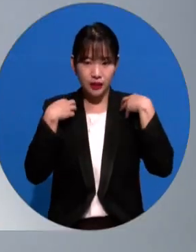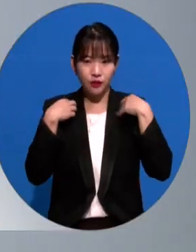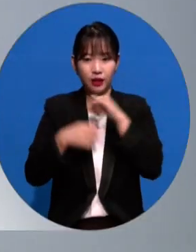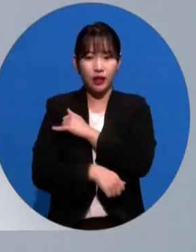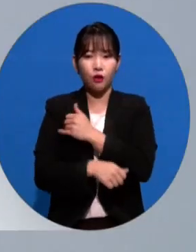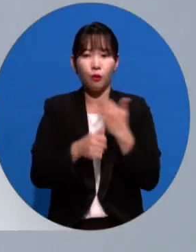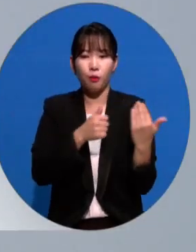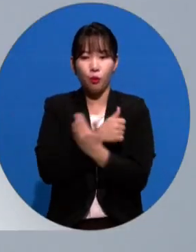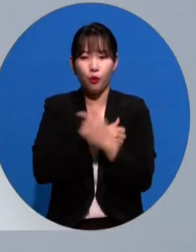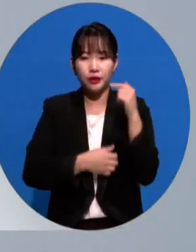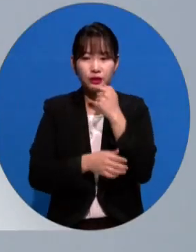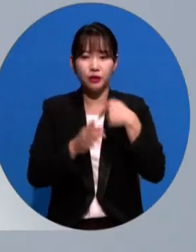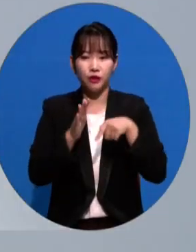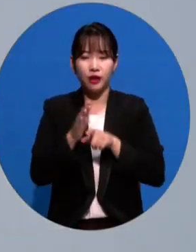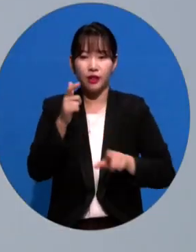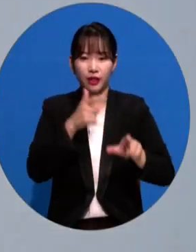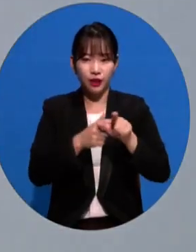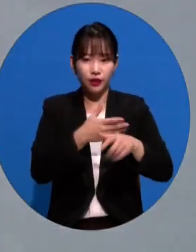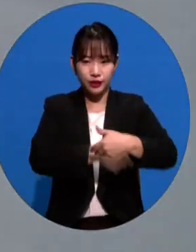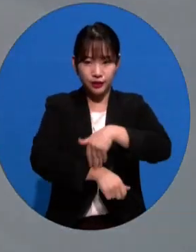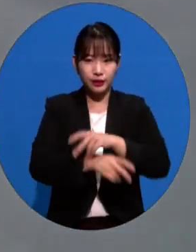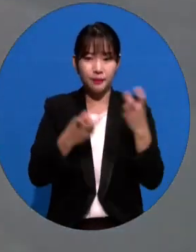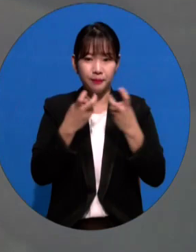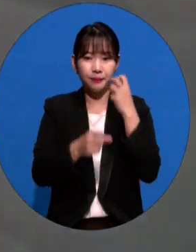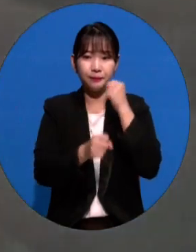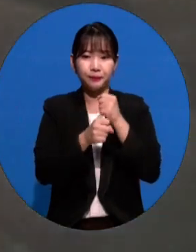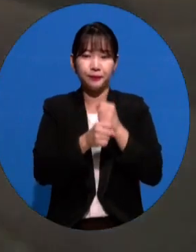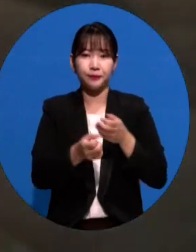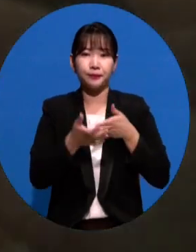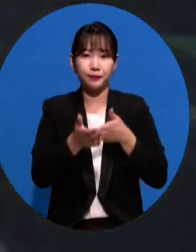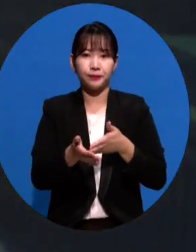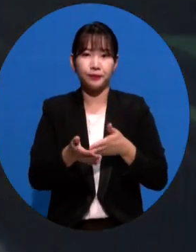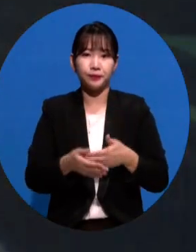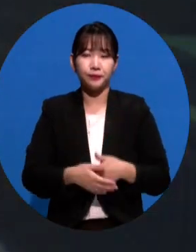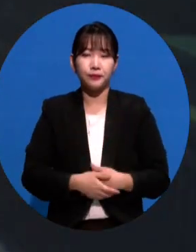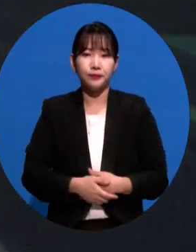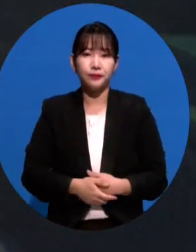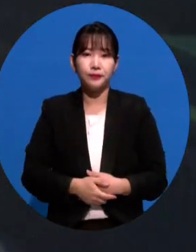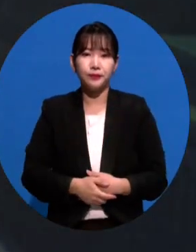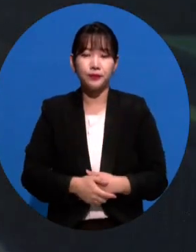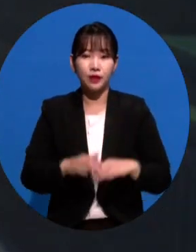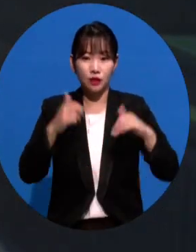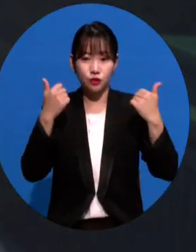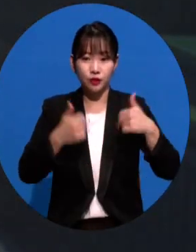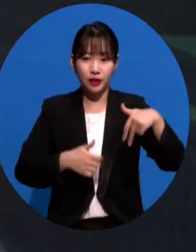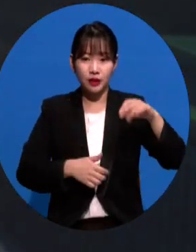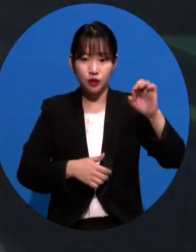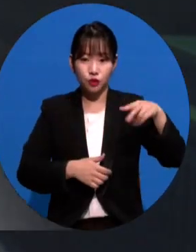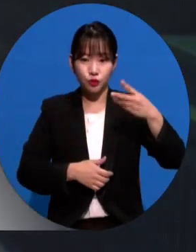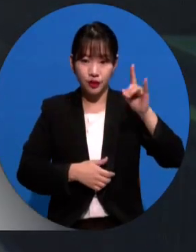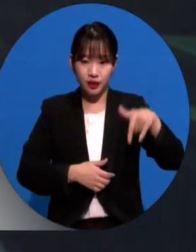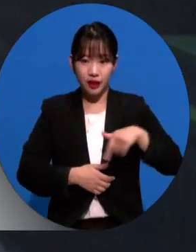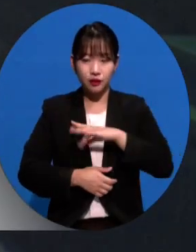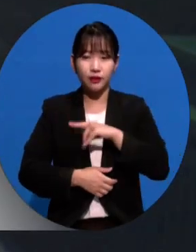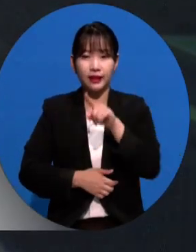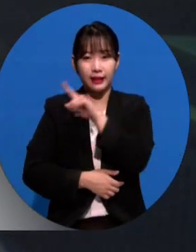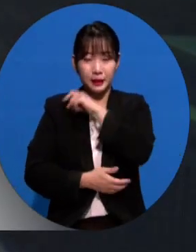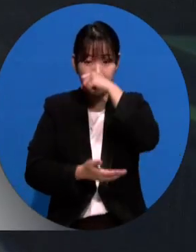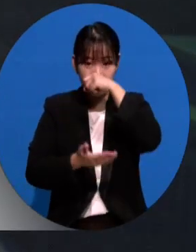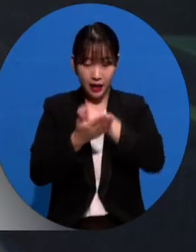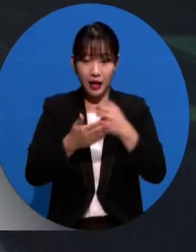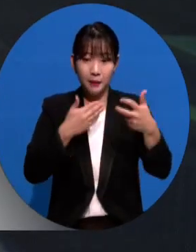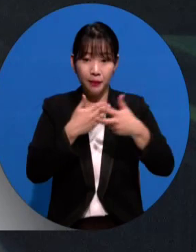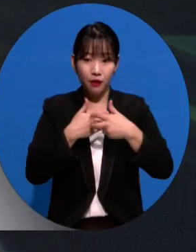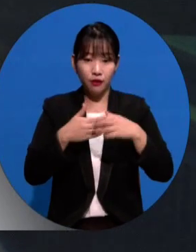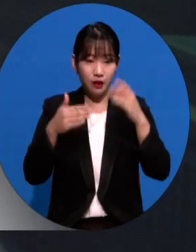강화를 위한 보다 적극적인 대책 마련을 촉구했습니다. 국회 정우택 의원이 가장 적합한